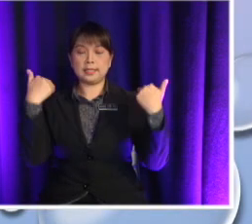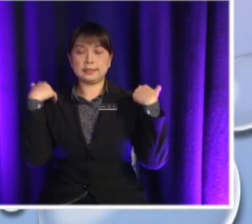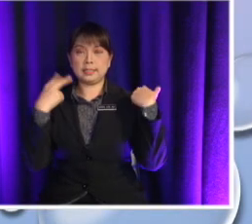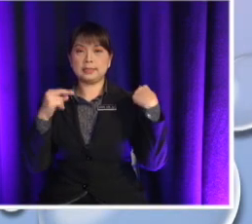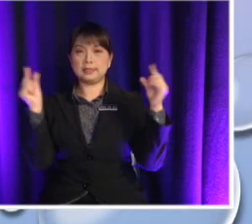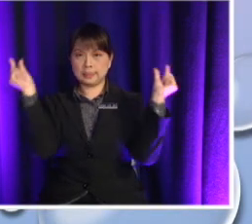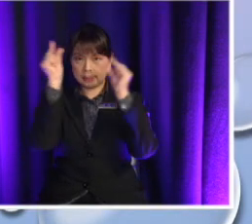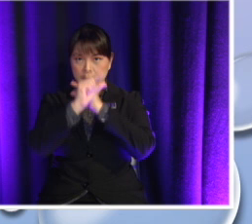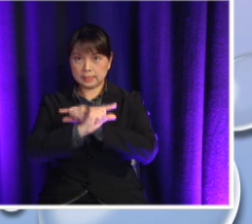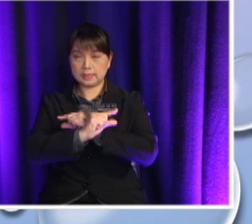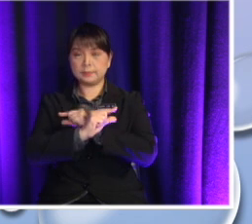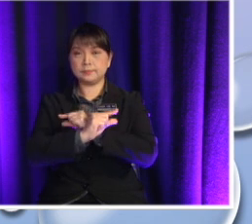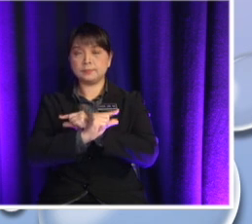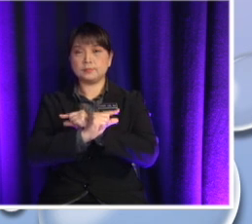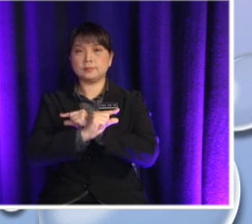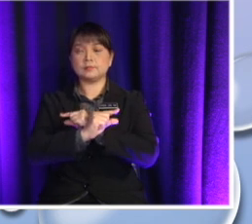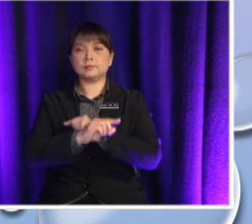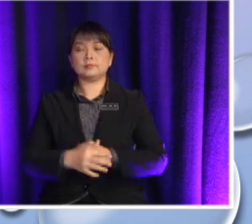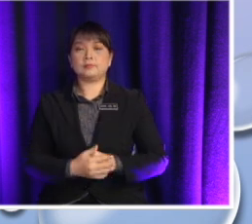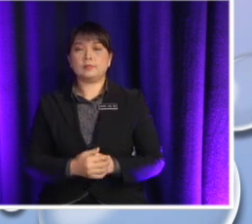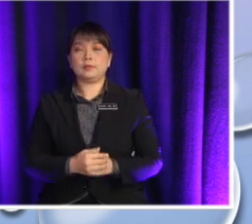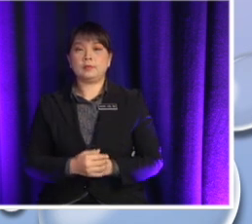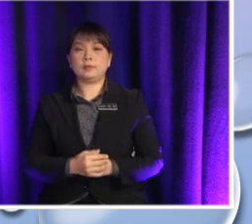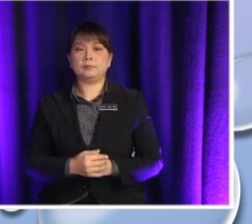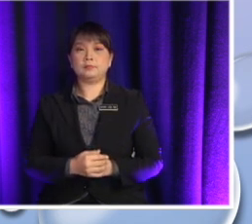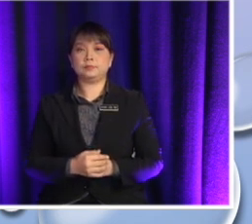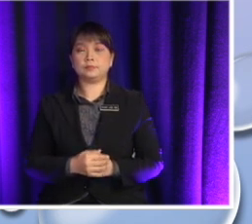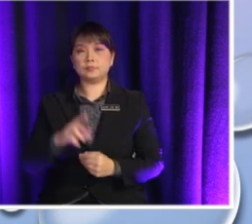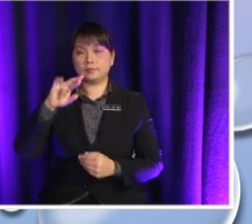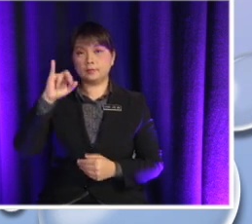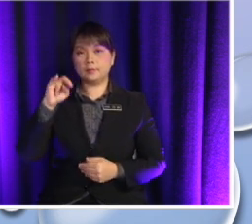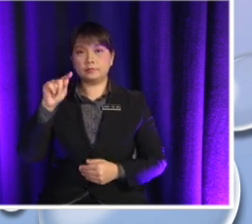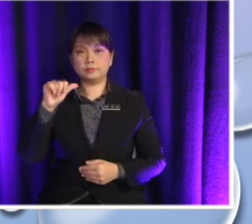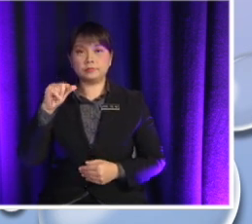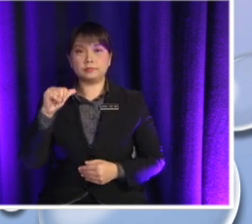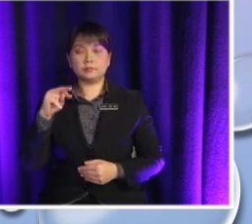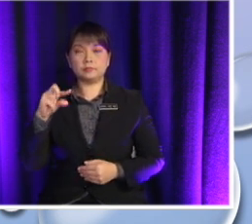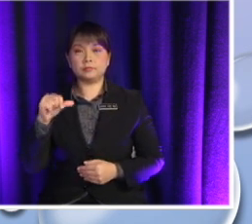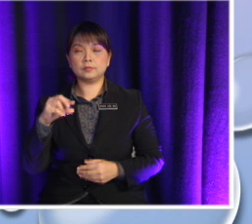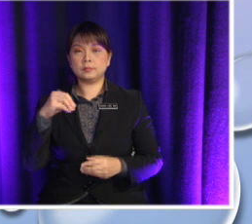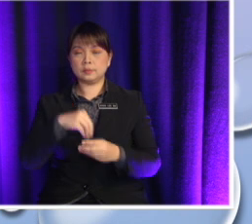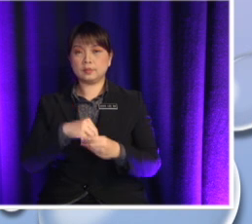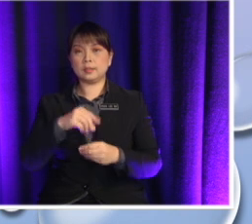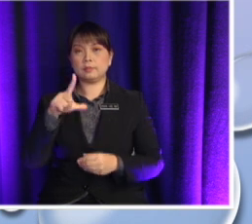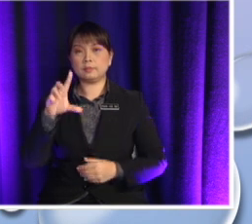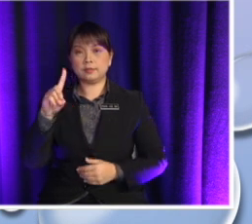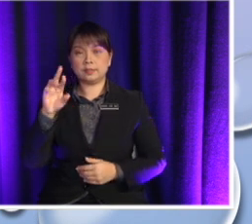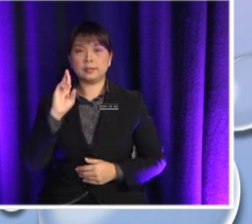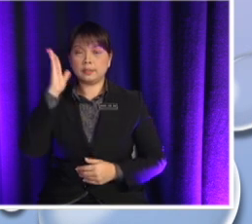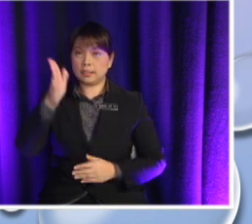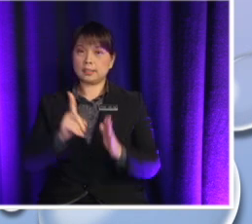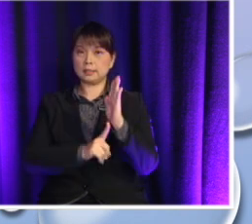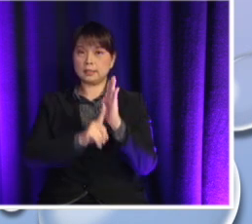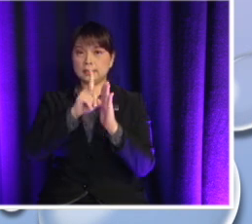keadaan gelap LDR ni dia akan rintangan dalam LDR ni dia akan tinggi. Okey, bila